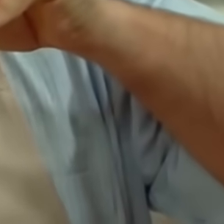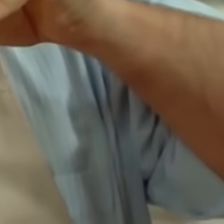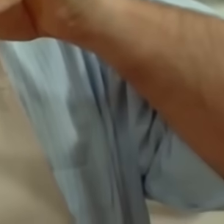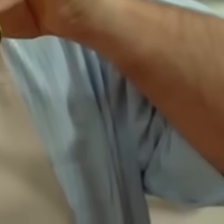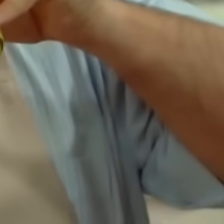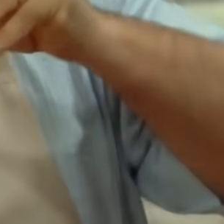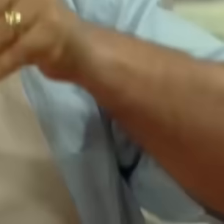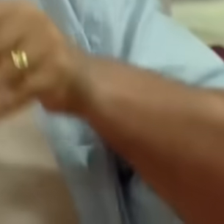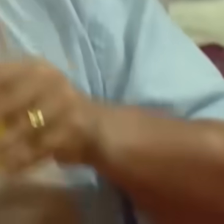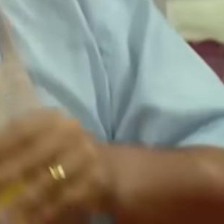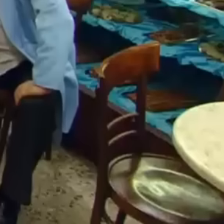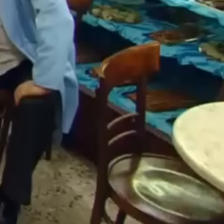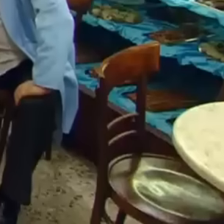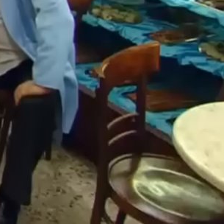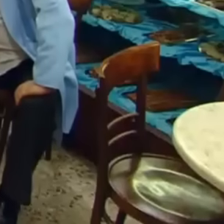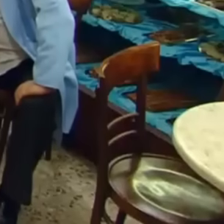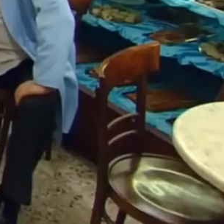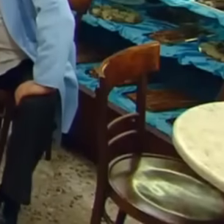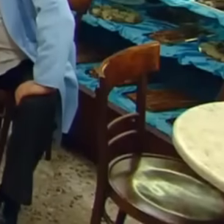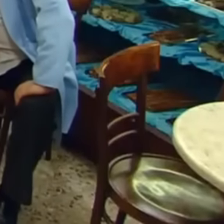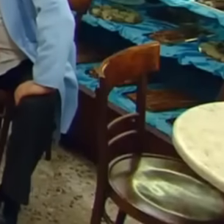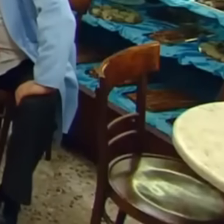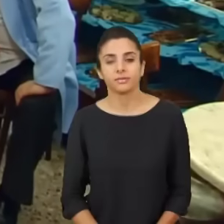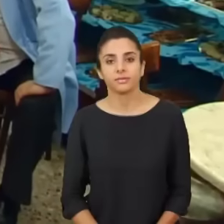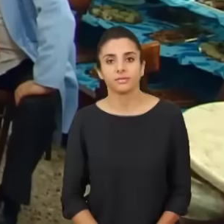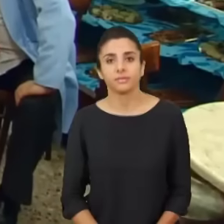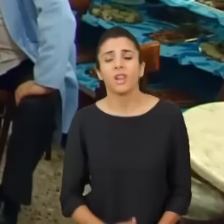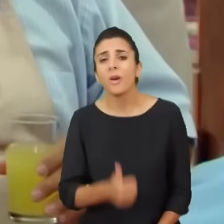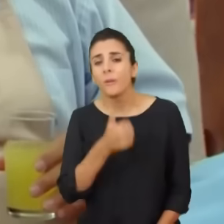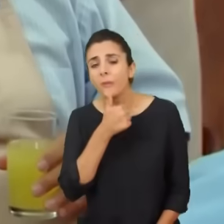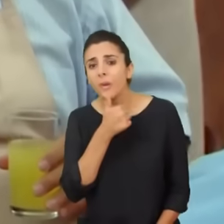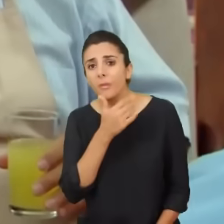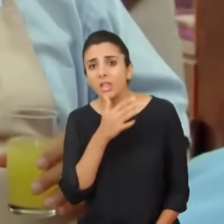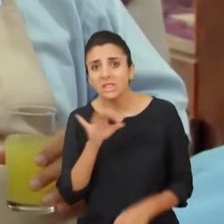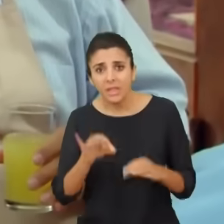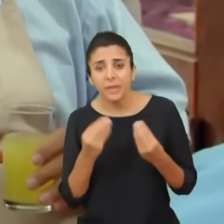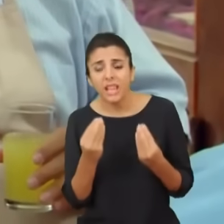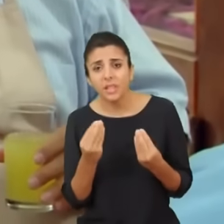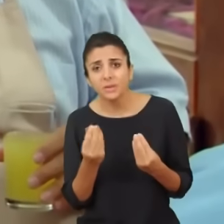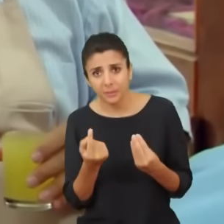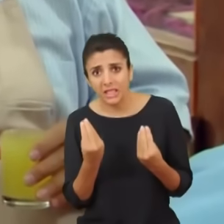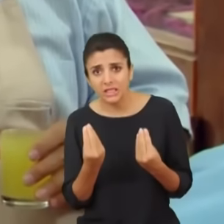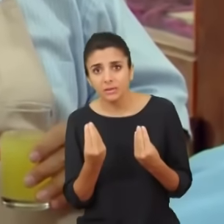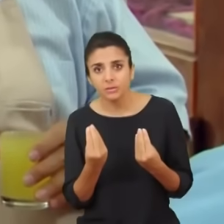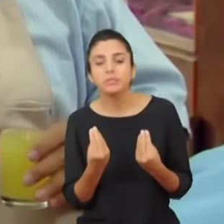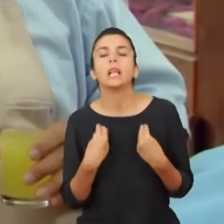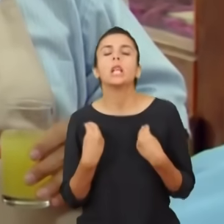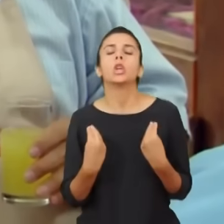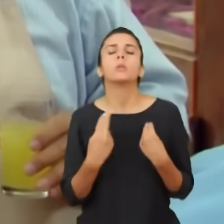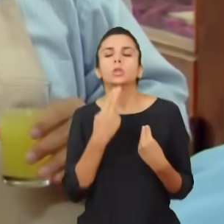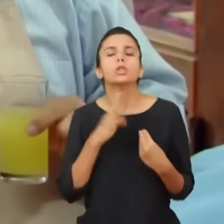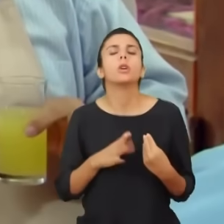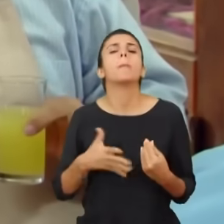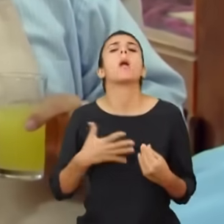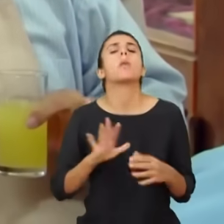yapıyor. Recep, Ergun, Mesut, Alper ve Nevzat da oradalar. Babacığım, şimdi biraz daha iyisin ama değil mi? İyiyim, iyiyim kızım.